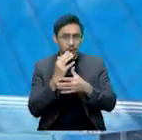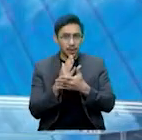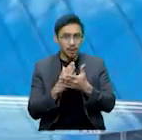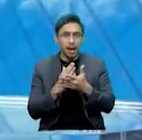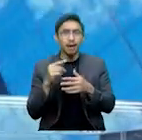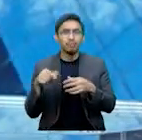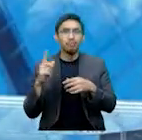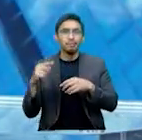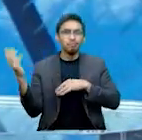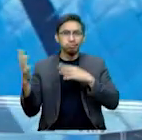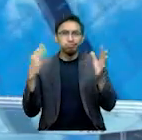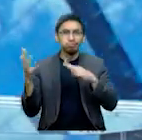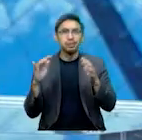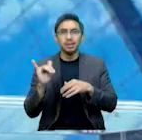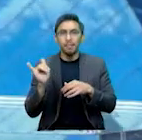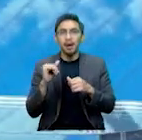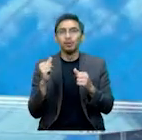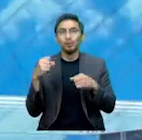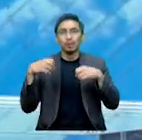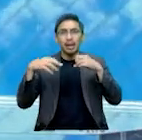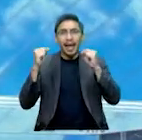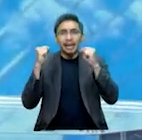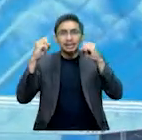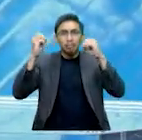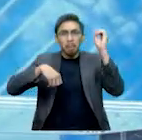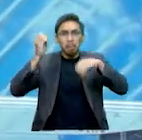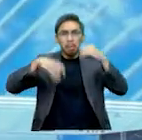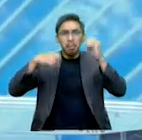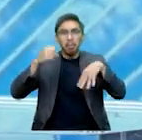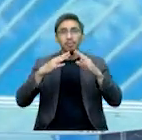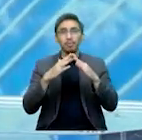hujan es melanda sejumlah lokasi hingga merusak puluhan rumah.